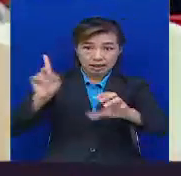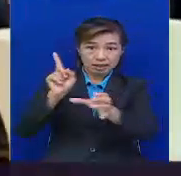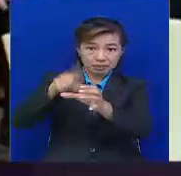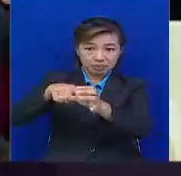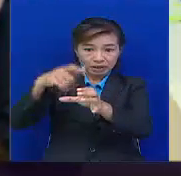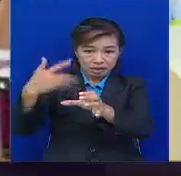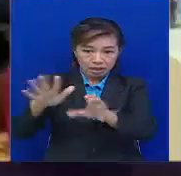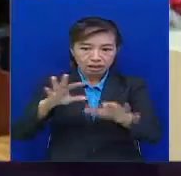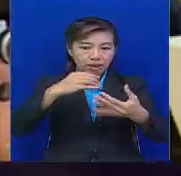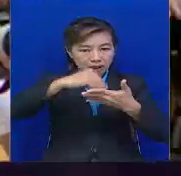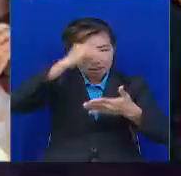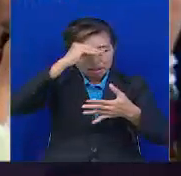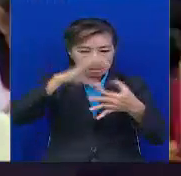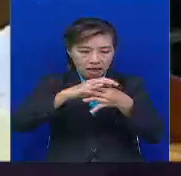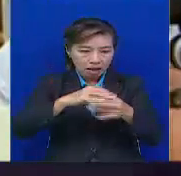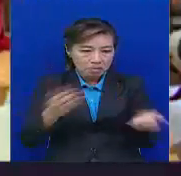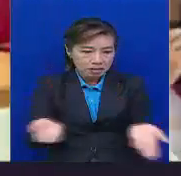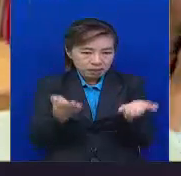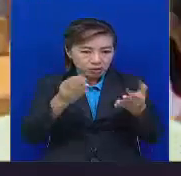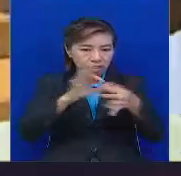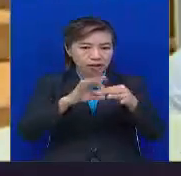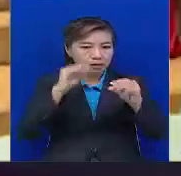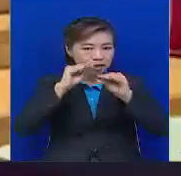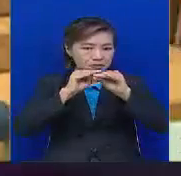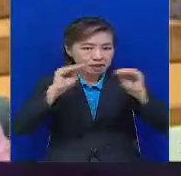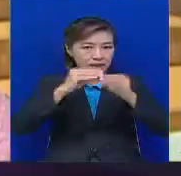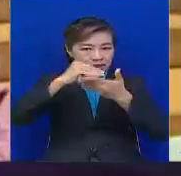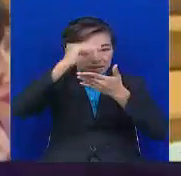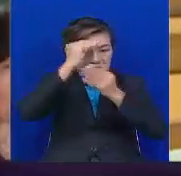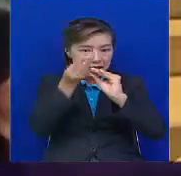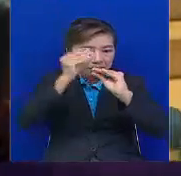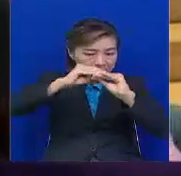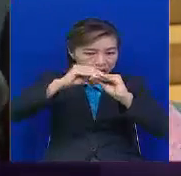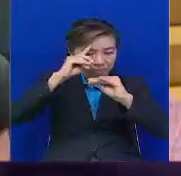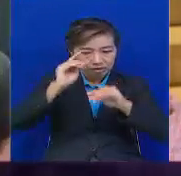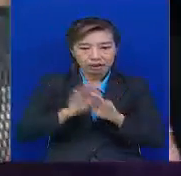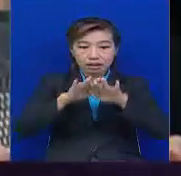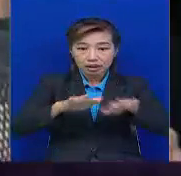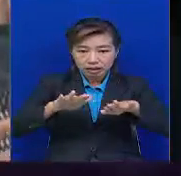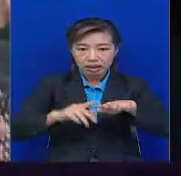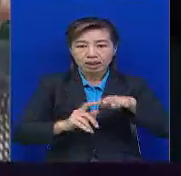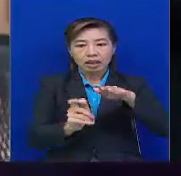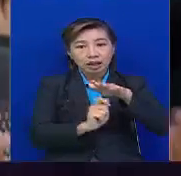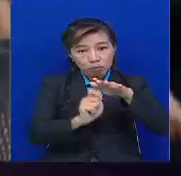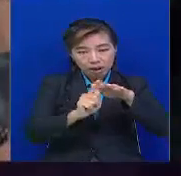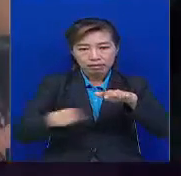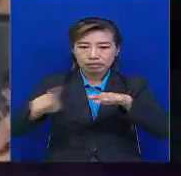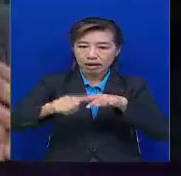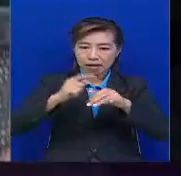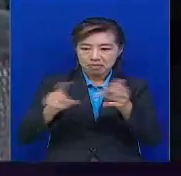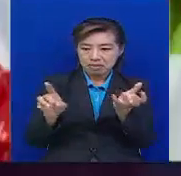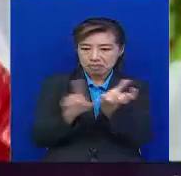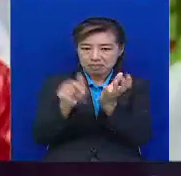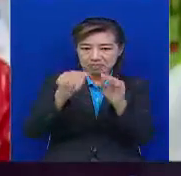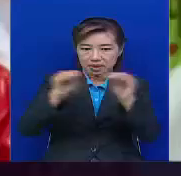การเตรียมการศึกษาเพื่อยกระดับคุณภาพการศึกษาและพัฒนาสมรรถภาพเด็กระดับปฐมวัยให้มีมาตรฐานและพร้อมเป็นส่วนหนึ่งใน